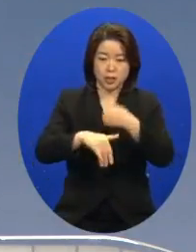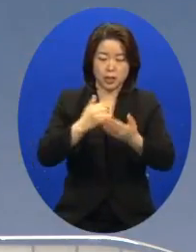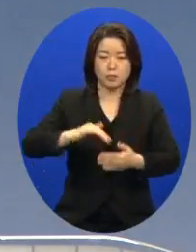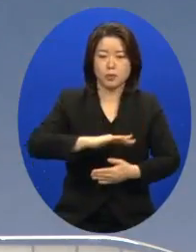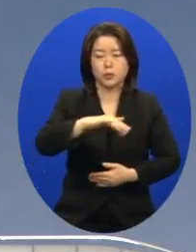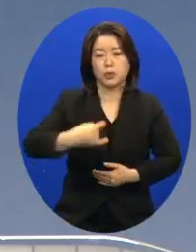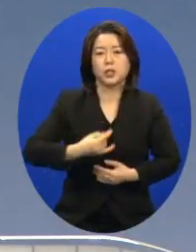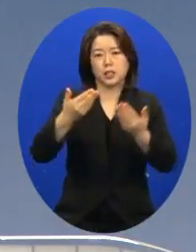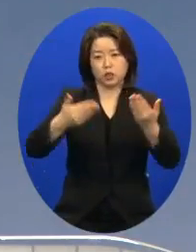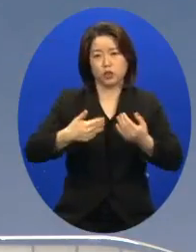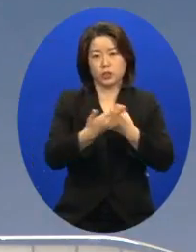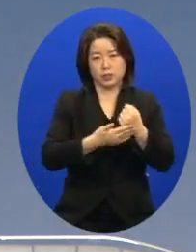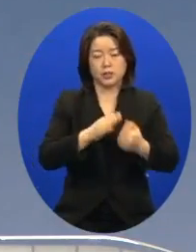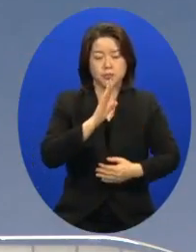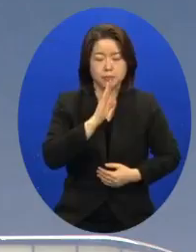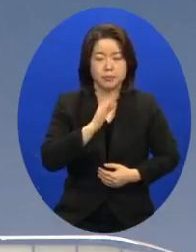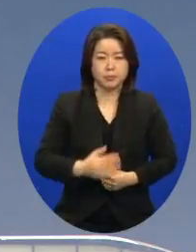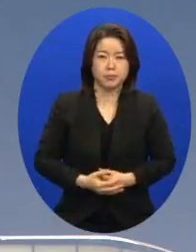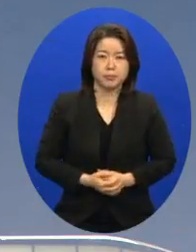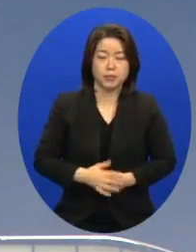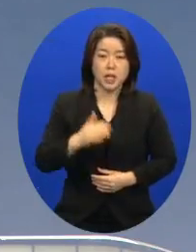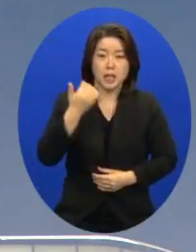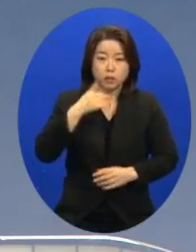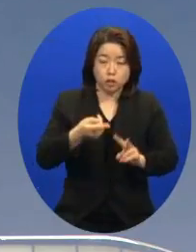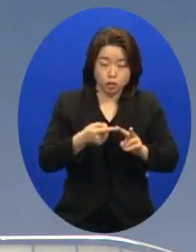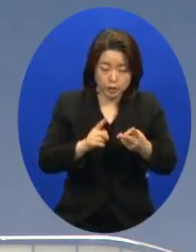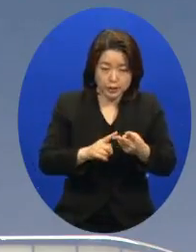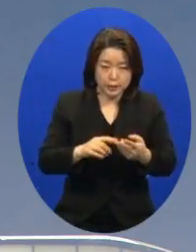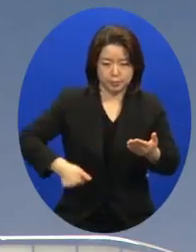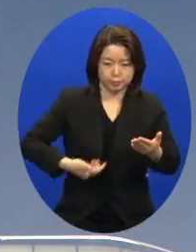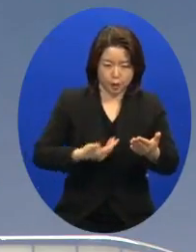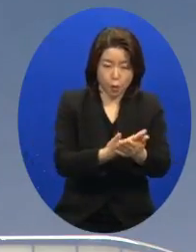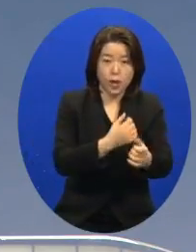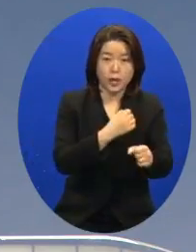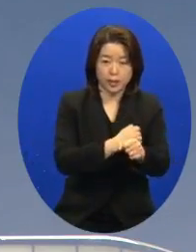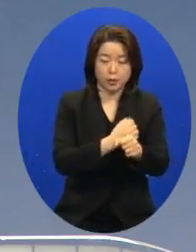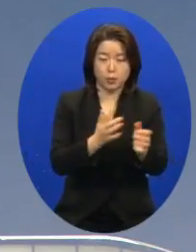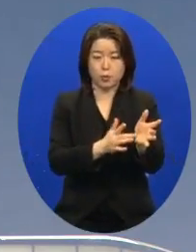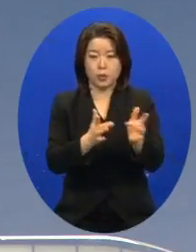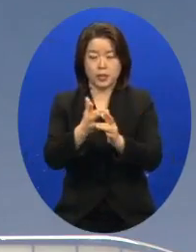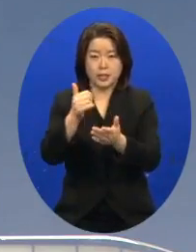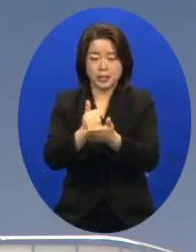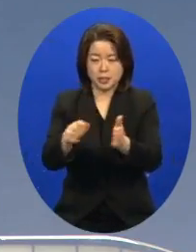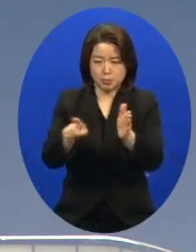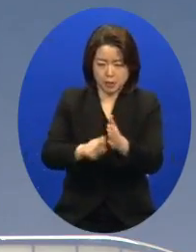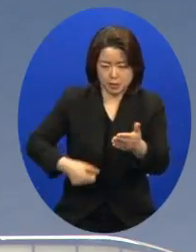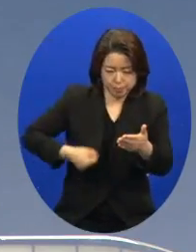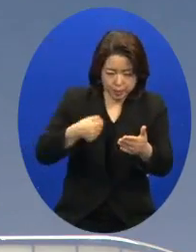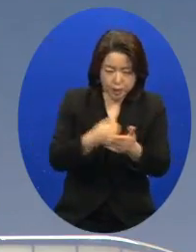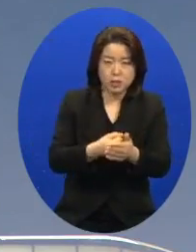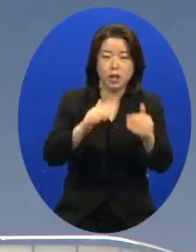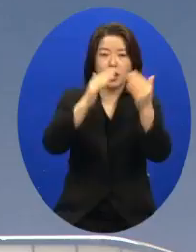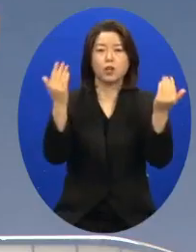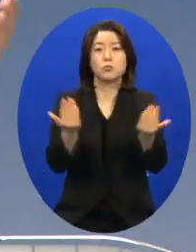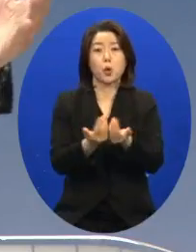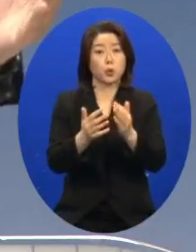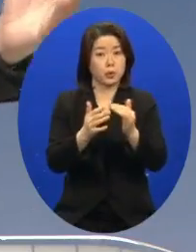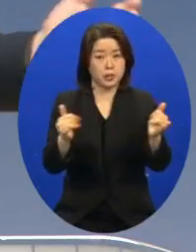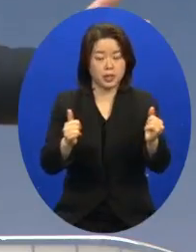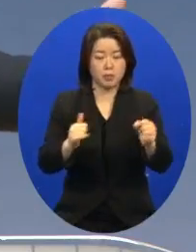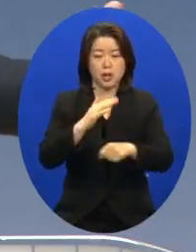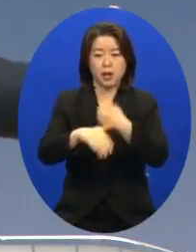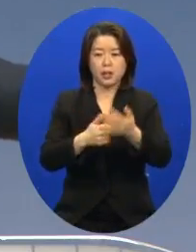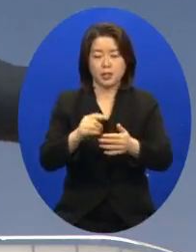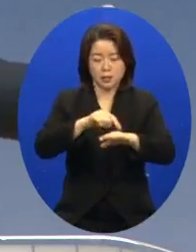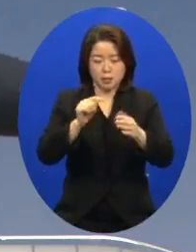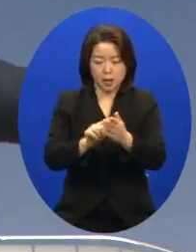주신 것 입니다 누구든지 회개하고 예수님을 믿기로 작정한 모든 이들은 하나님은 다